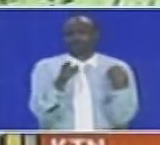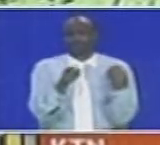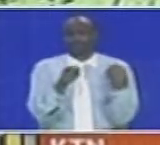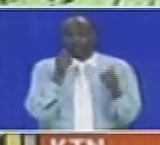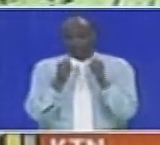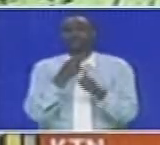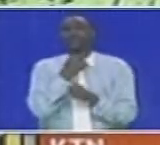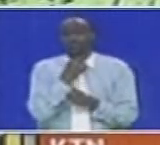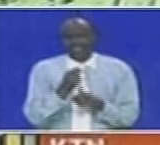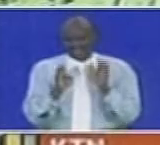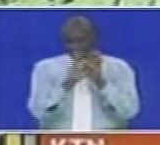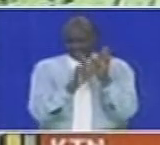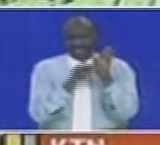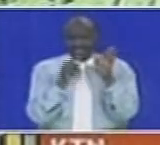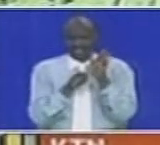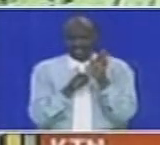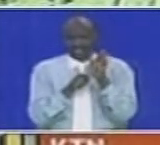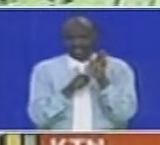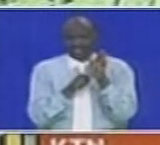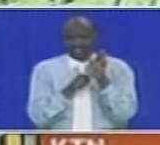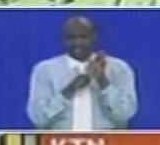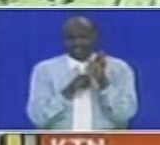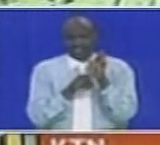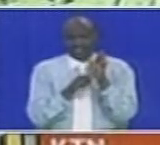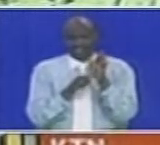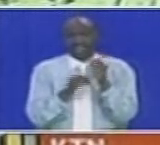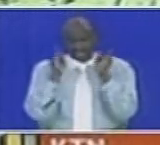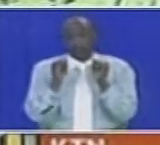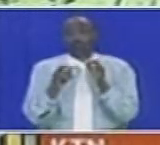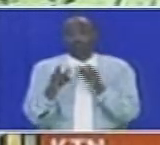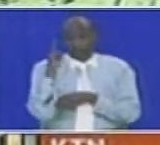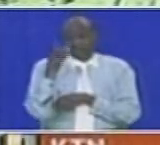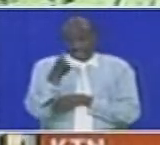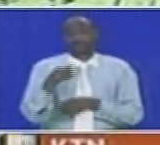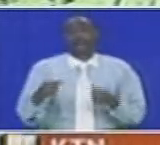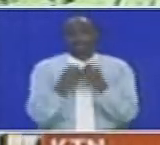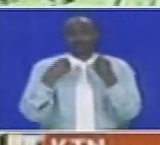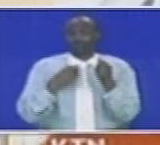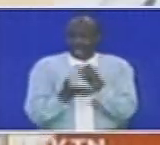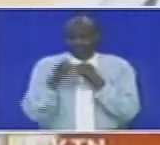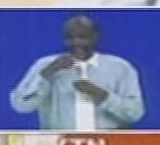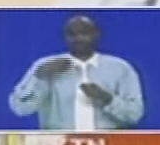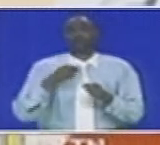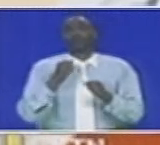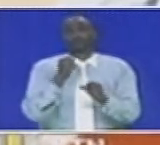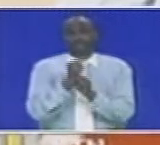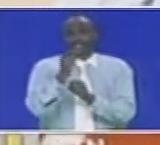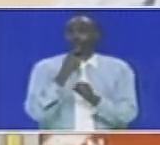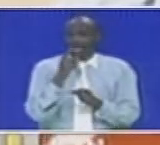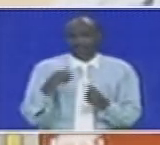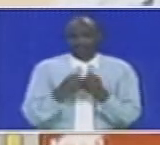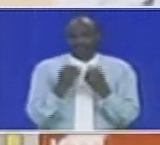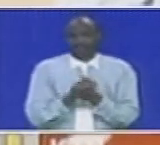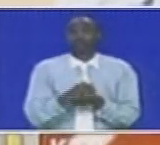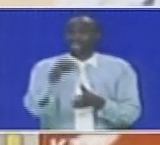we want the bill to really, the new law that will come in place to assist us, to facilitate. Tunaomba tu